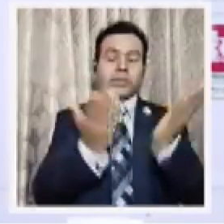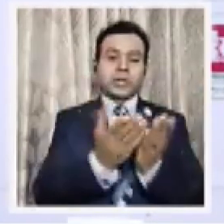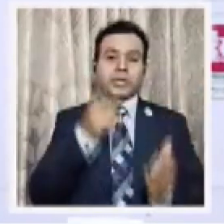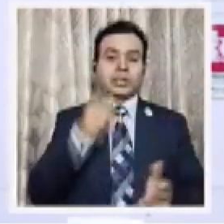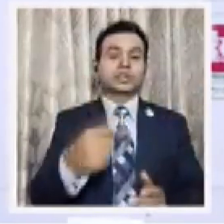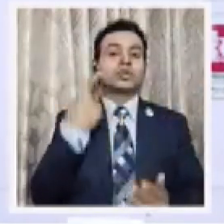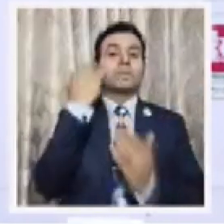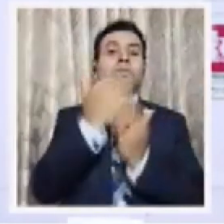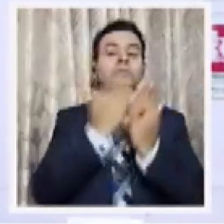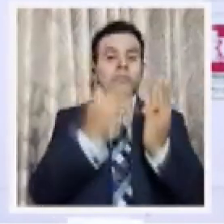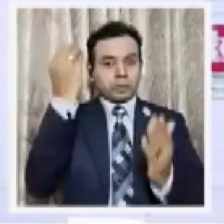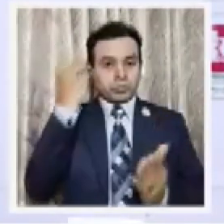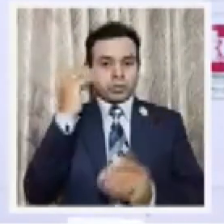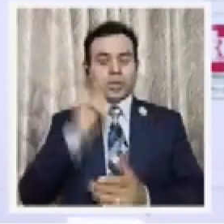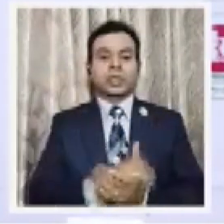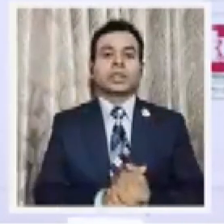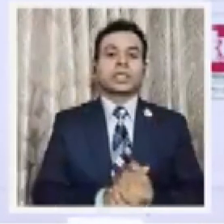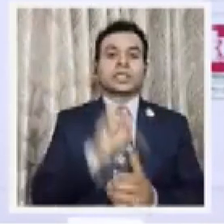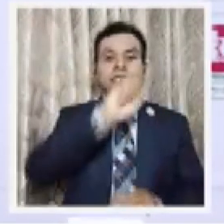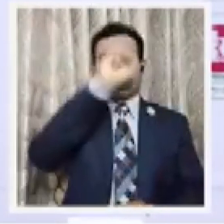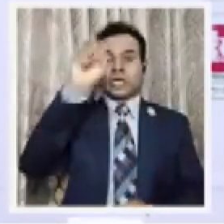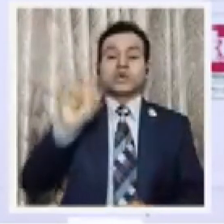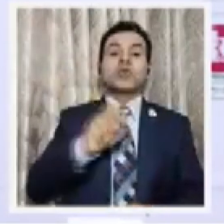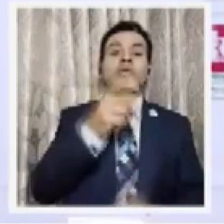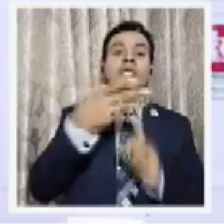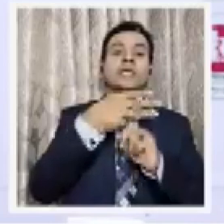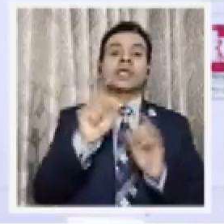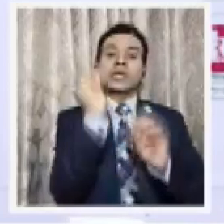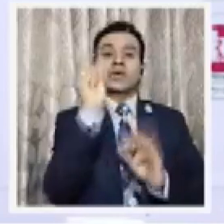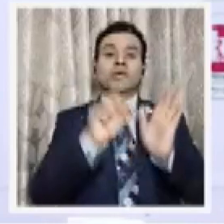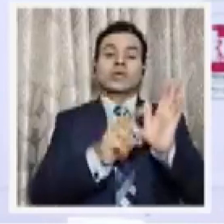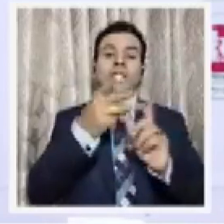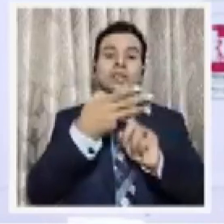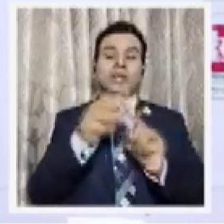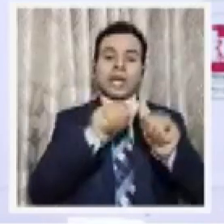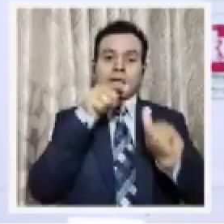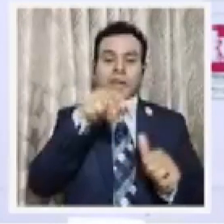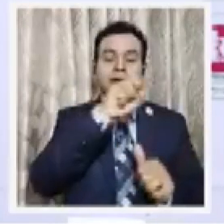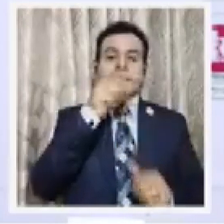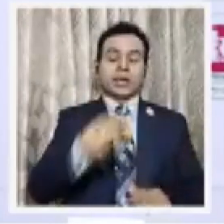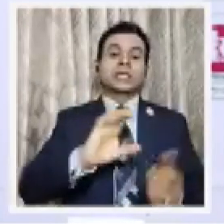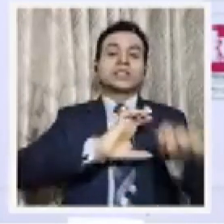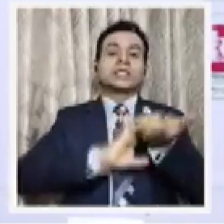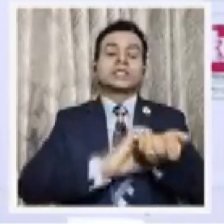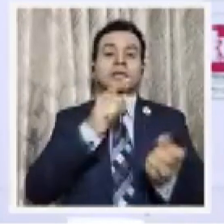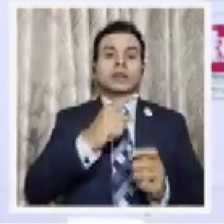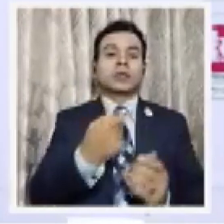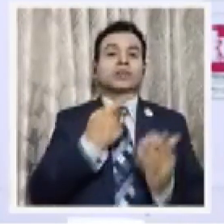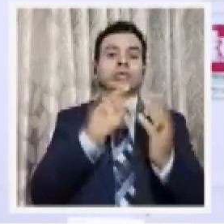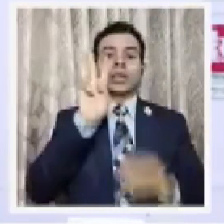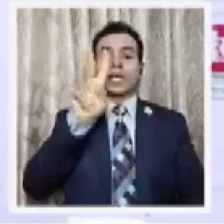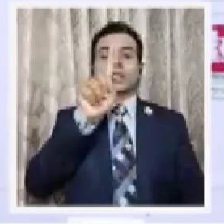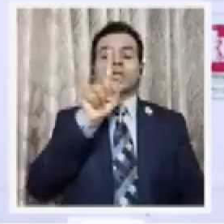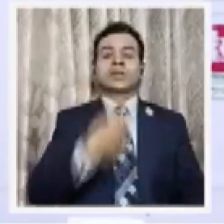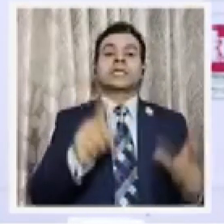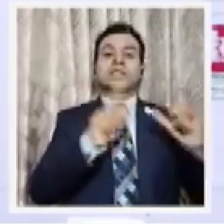রিপোর্ট 26 জুলাই 2020। বিশ্ব পরিস্থিতি আরেকটি তথ্য আমি আপনাদেরকে জানাতে চাই, যেটা সূত্র ইউরোপিয়ান সেন্টার